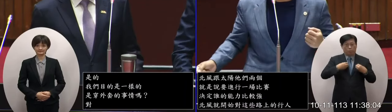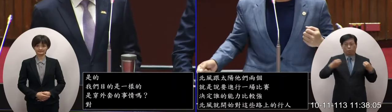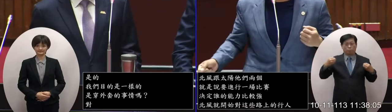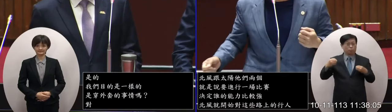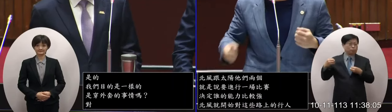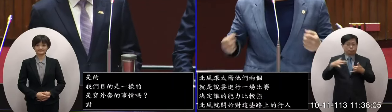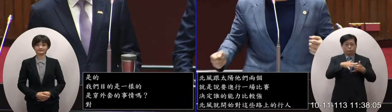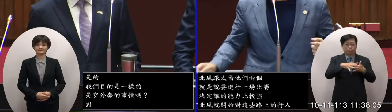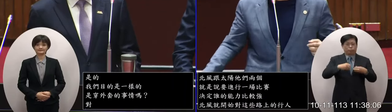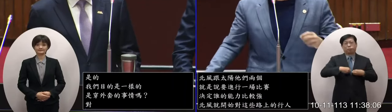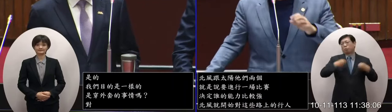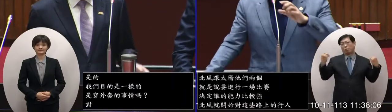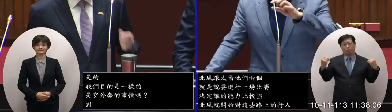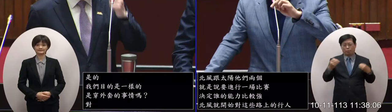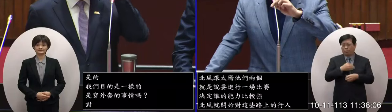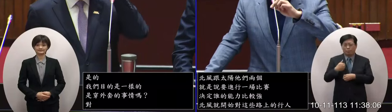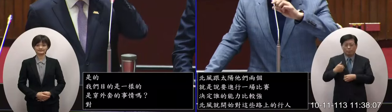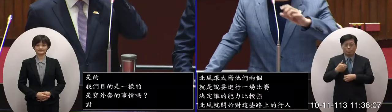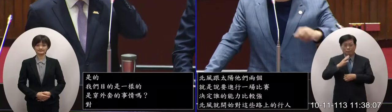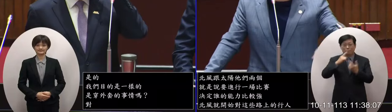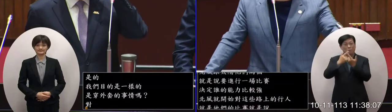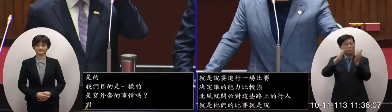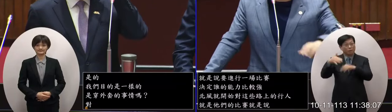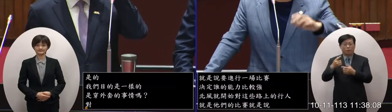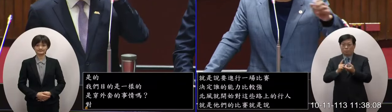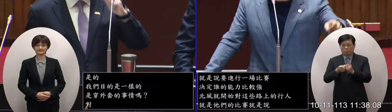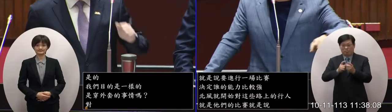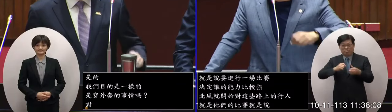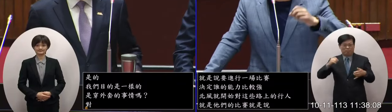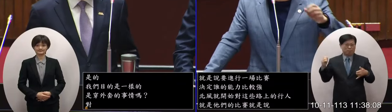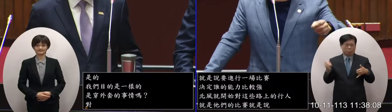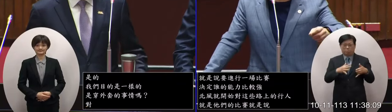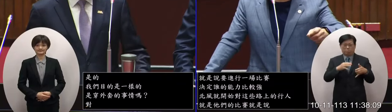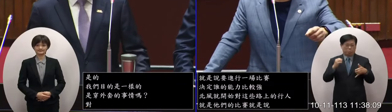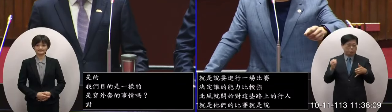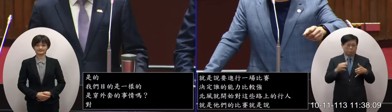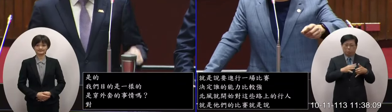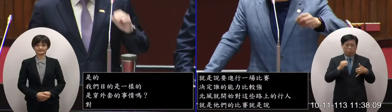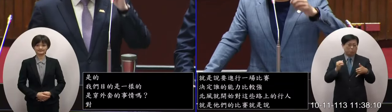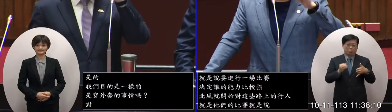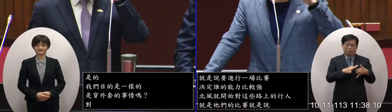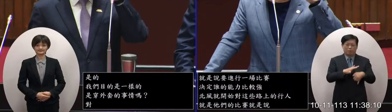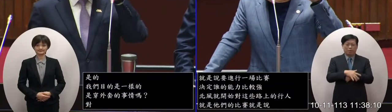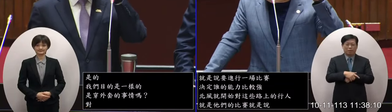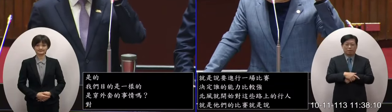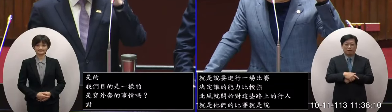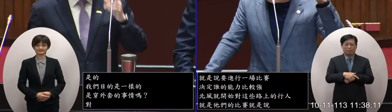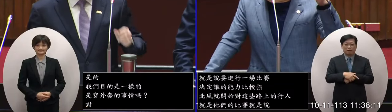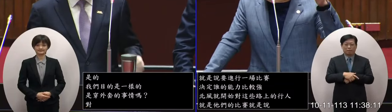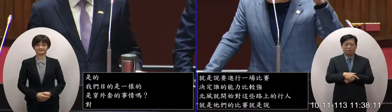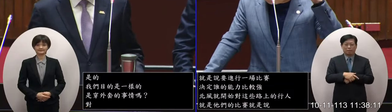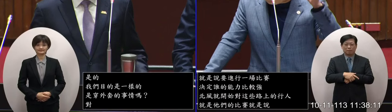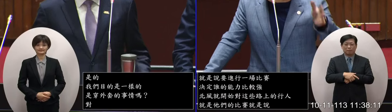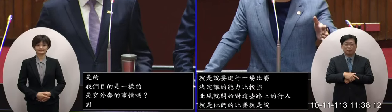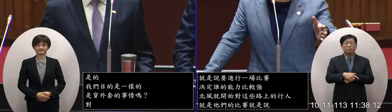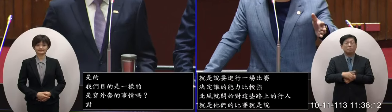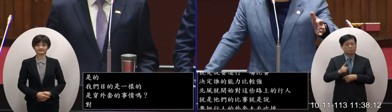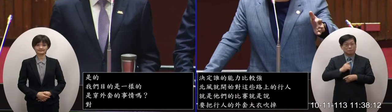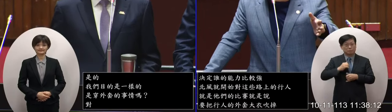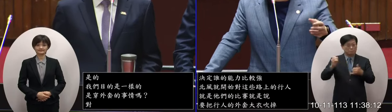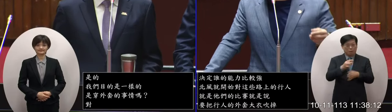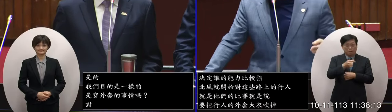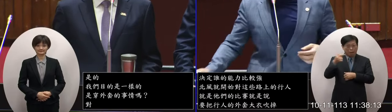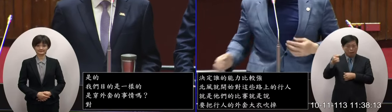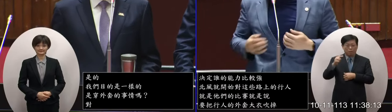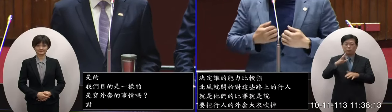把它吹掉了，把它拿掉。但是北风呢，他就用他强劲的这个北风来这个他越用力